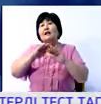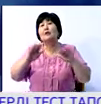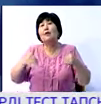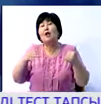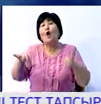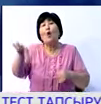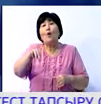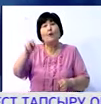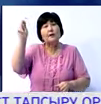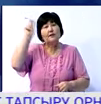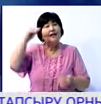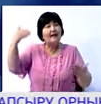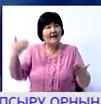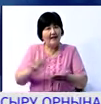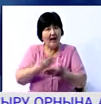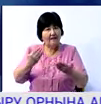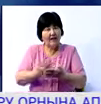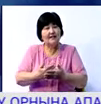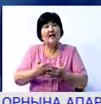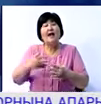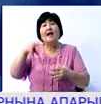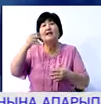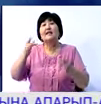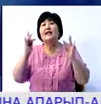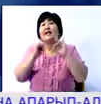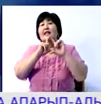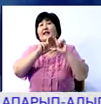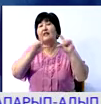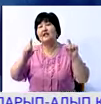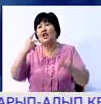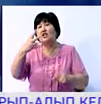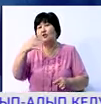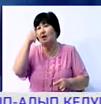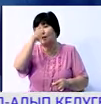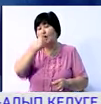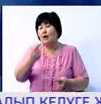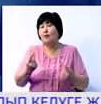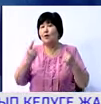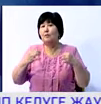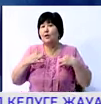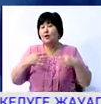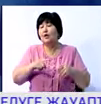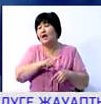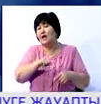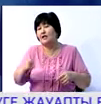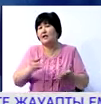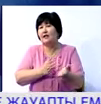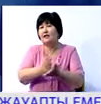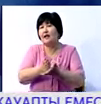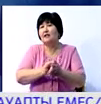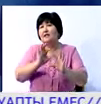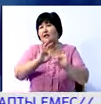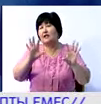арналған облыстық білім инновация лицей-интернатына биыл 25 жыл. Білім ұясының мерейтойына орай ширек ғасыр шежіресі